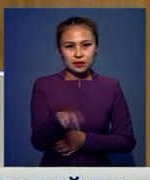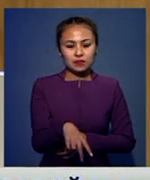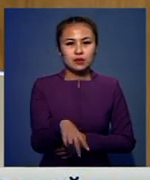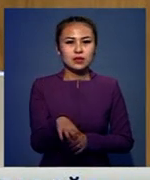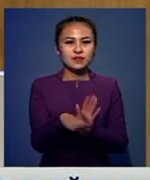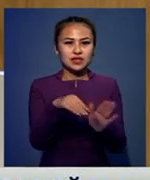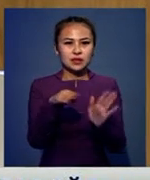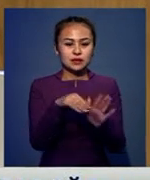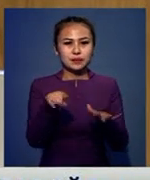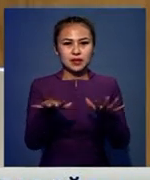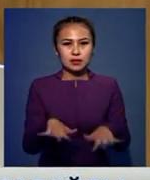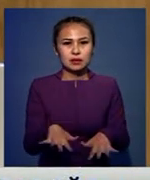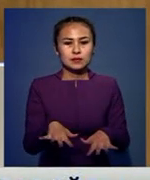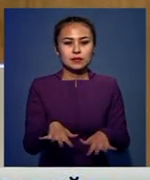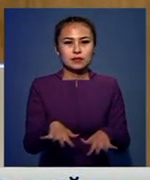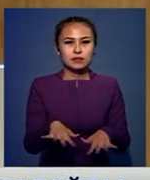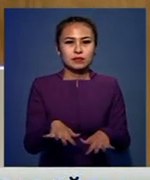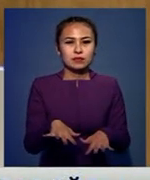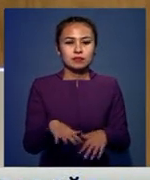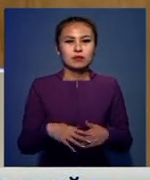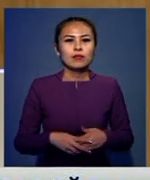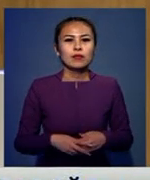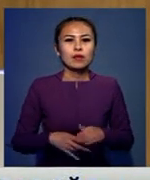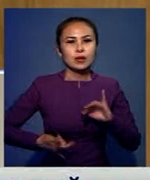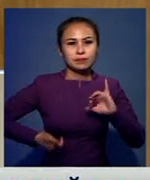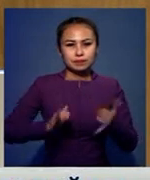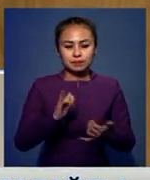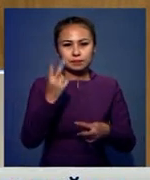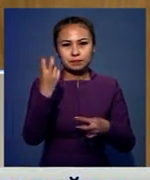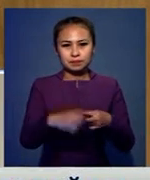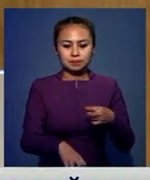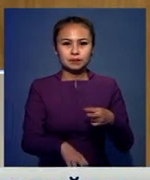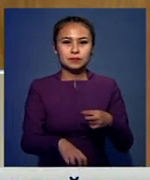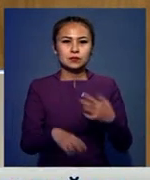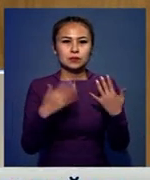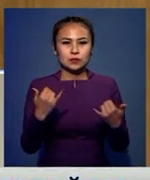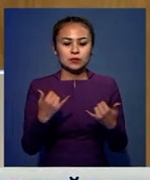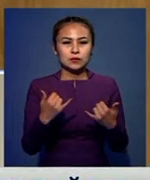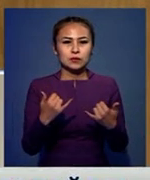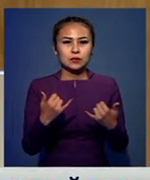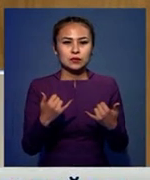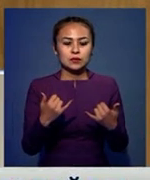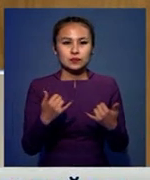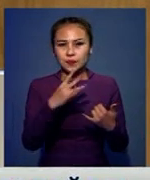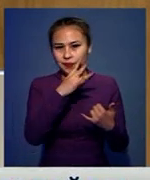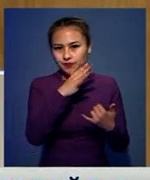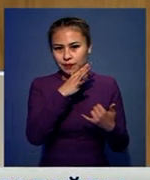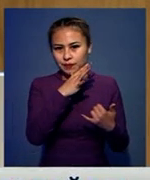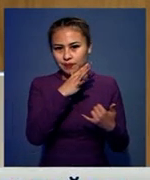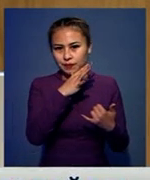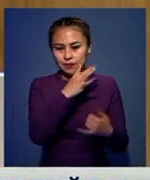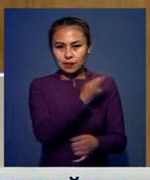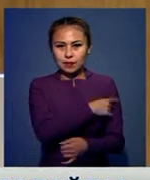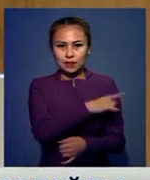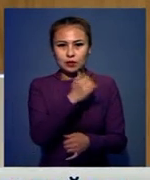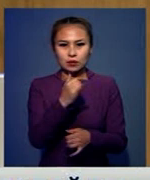сайлау жәшігін аяғымен теуіп сындырып, қазіргі уақытта ол кісіге